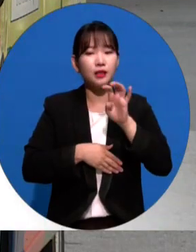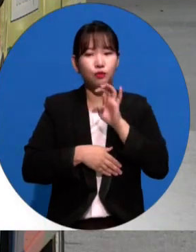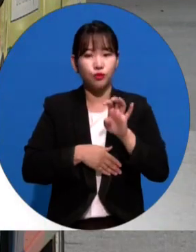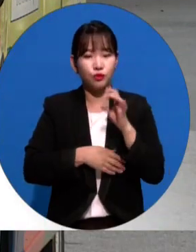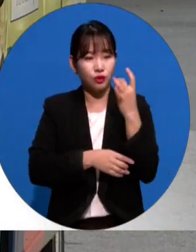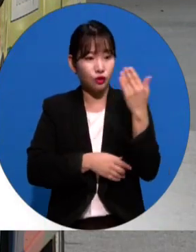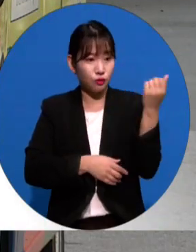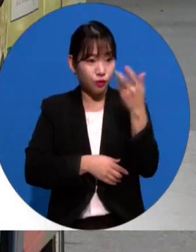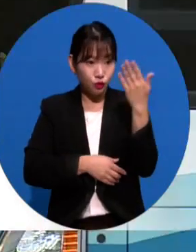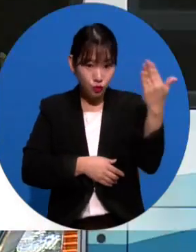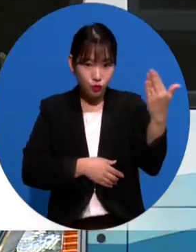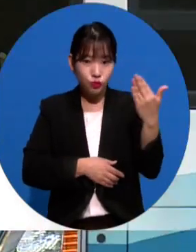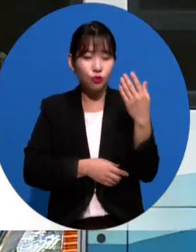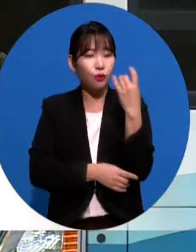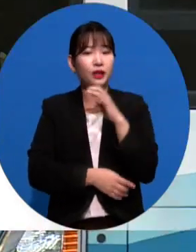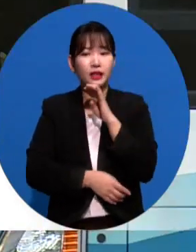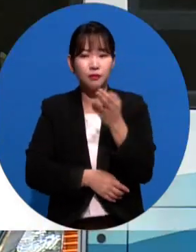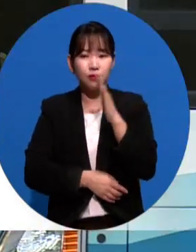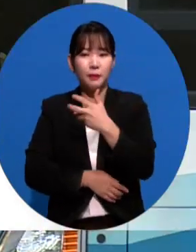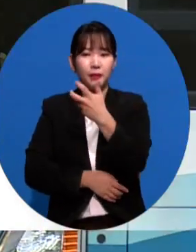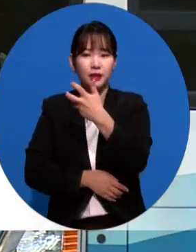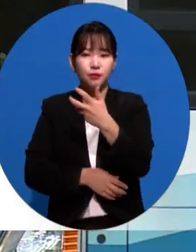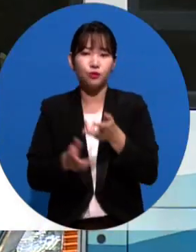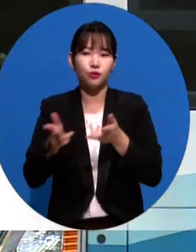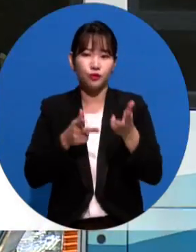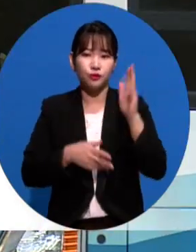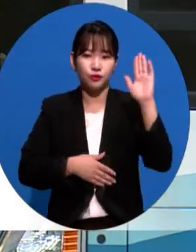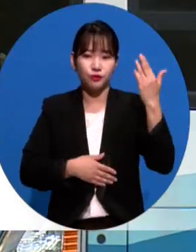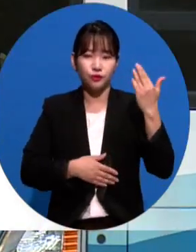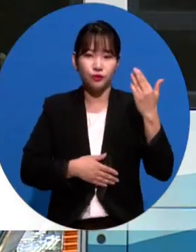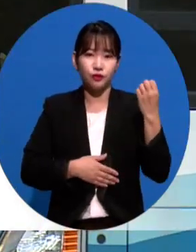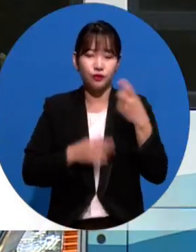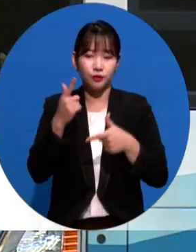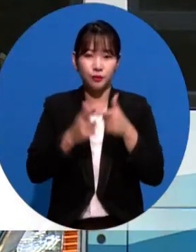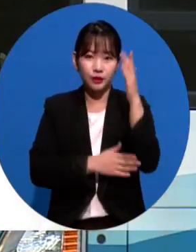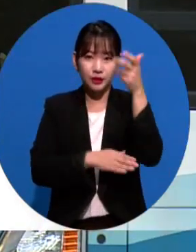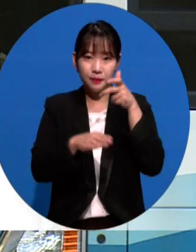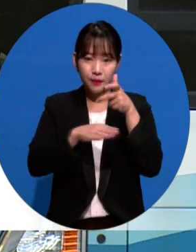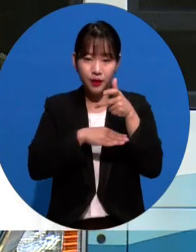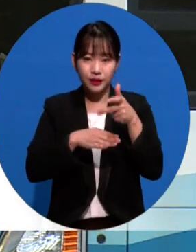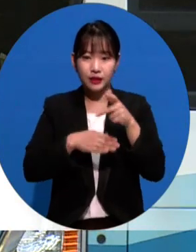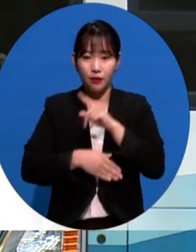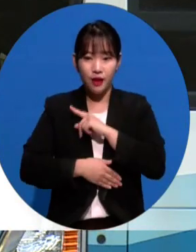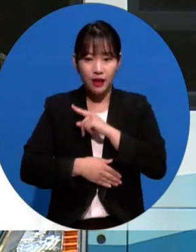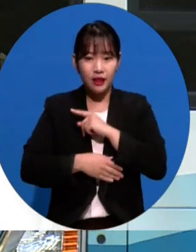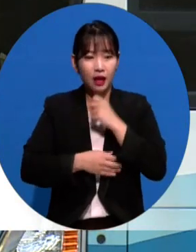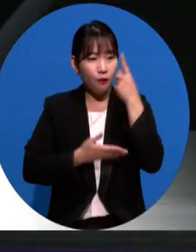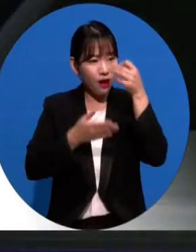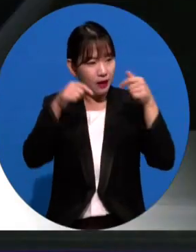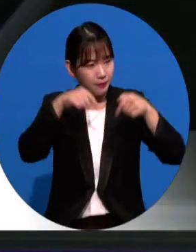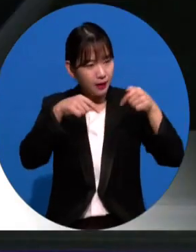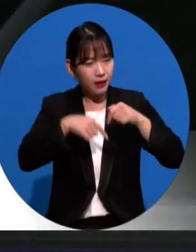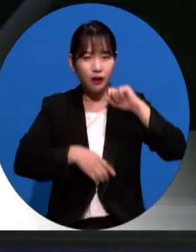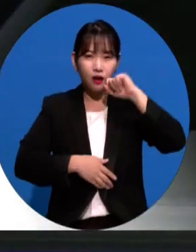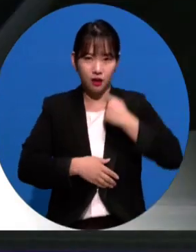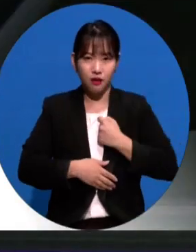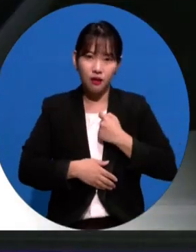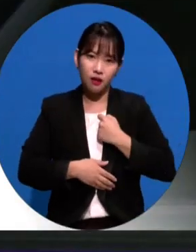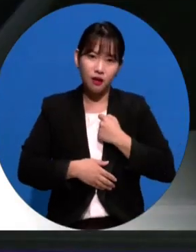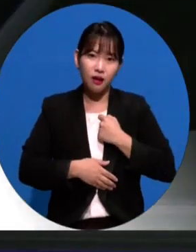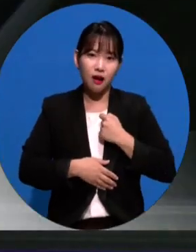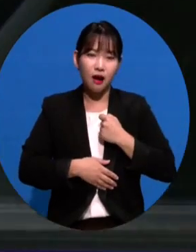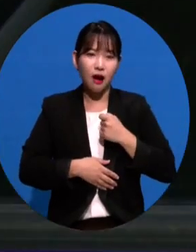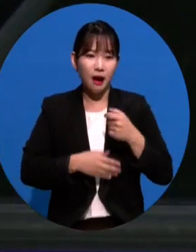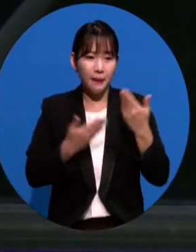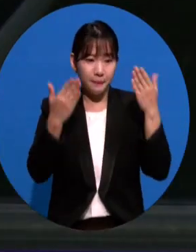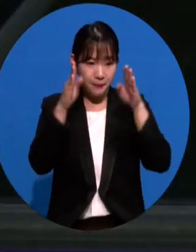기존 40분에서 80분으로 조정하기로 했습니다. 한편 목포 시내버스 노사의 임금 협상 등의 난항을 겪고 있어